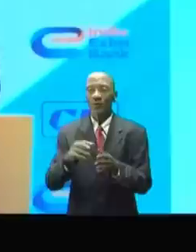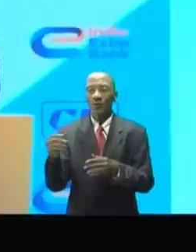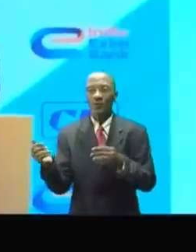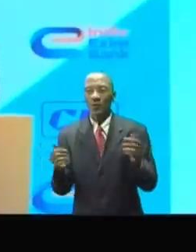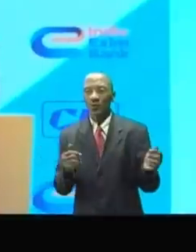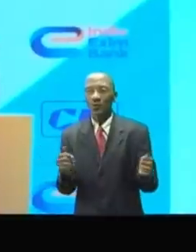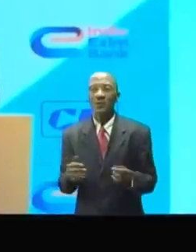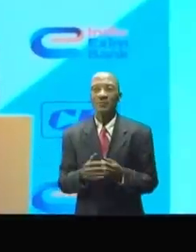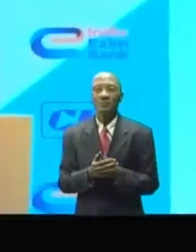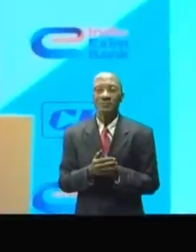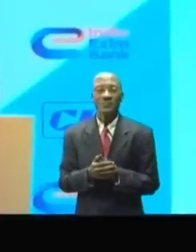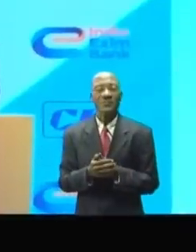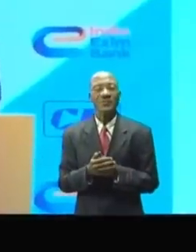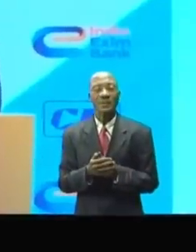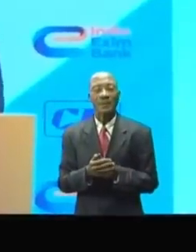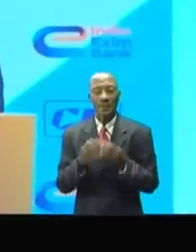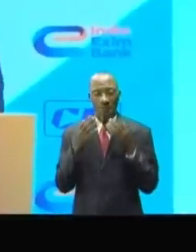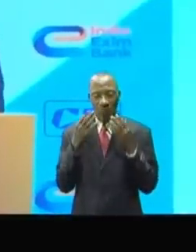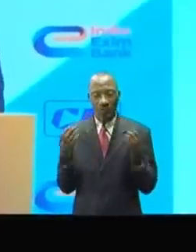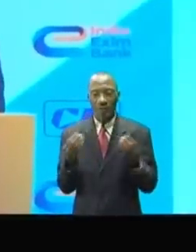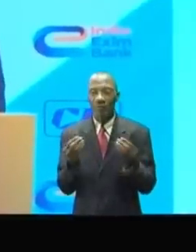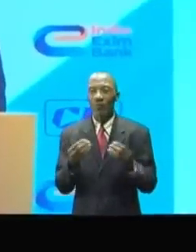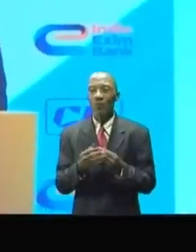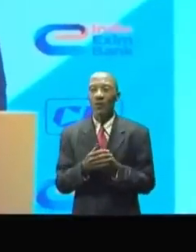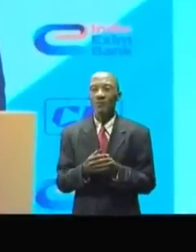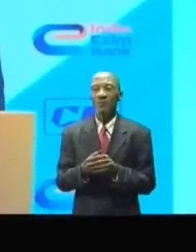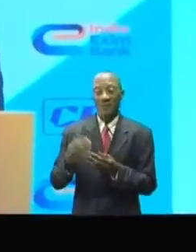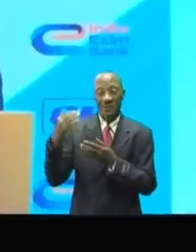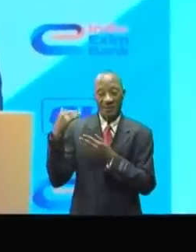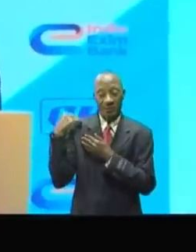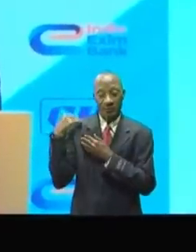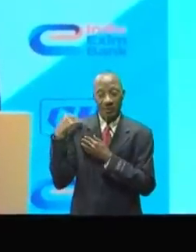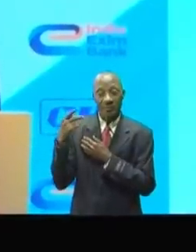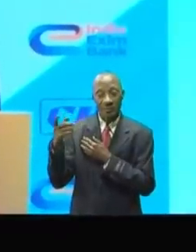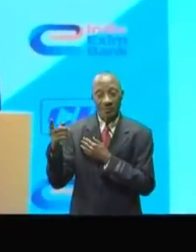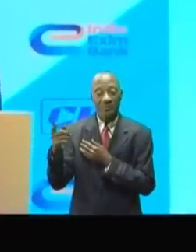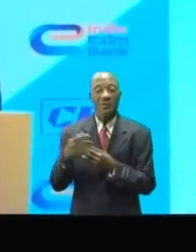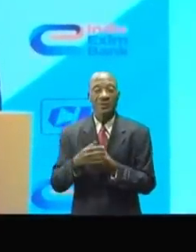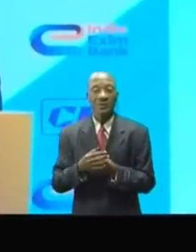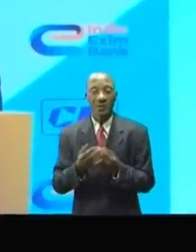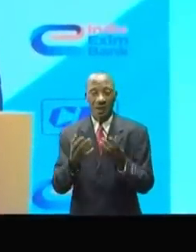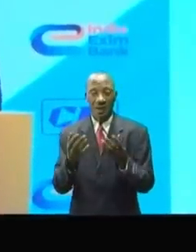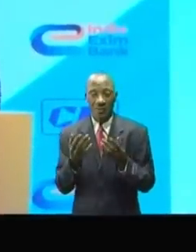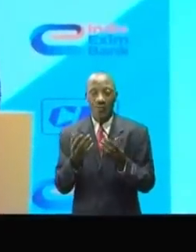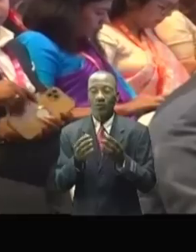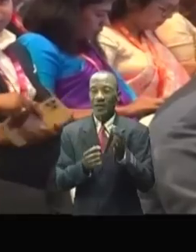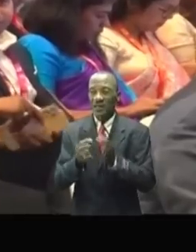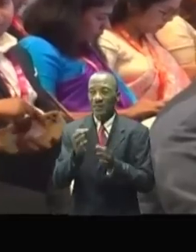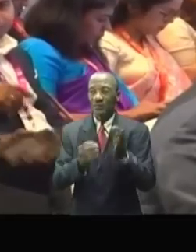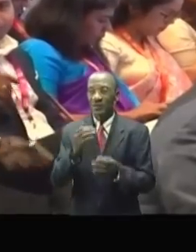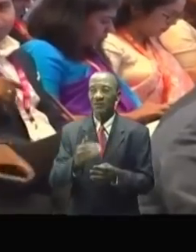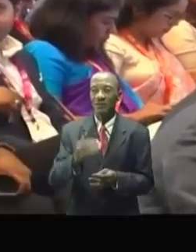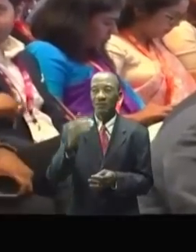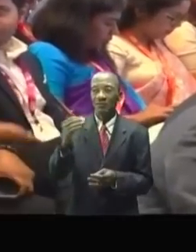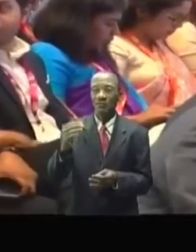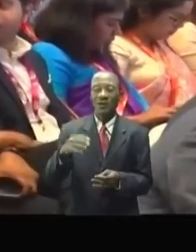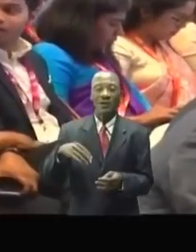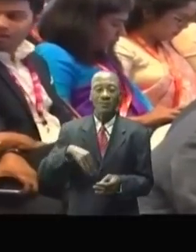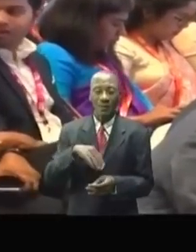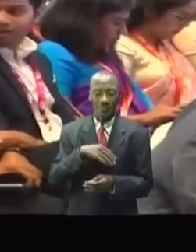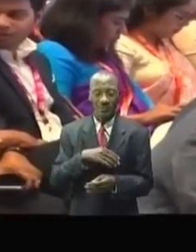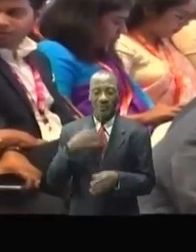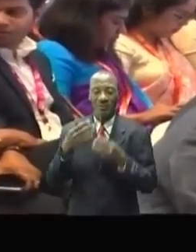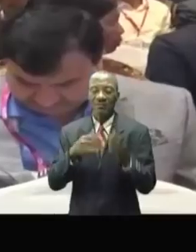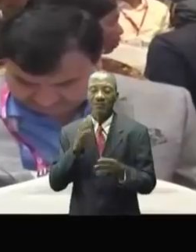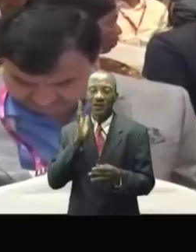nationale de présenter brièvement les projets structurants du gouvernement congolais ouverts aux investissements des partenaires